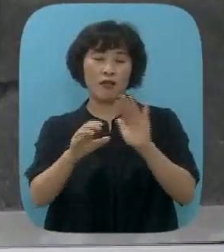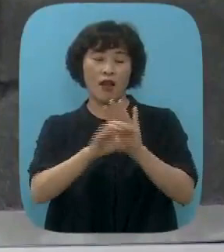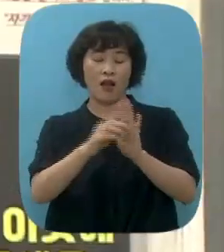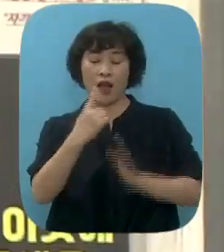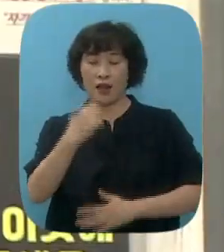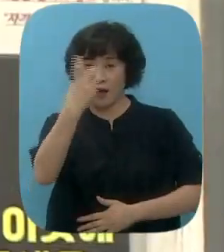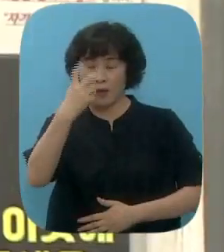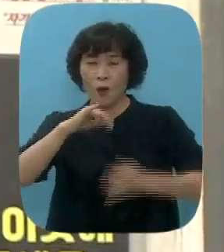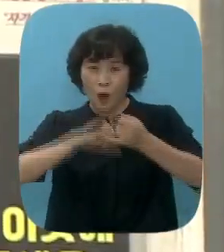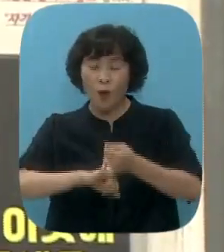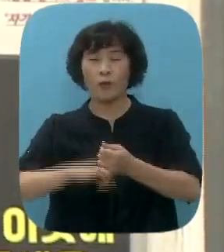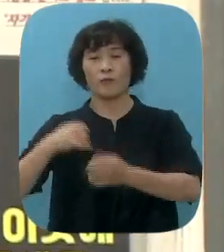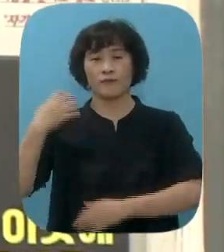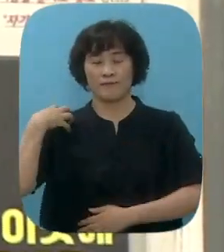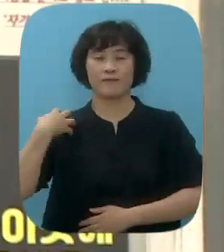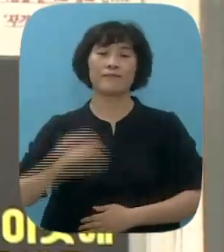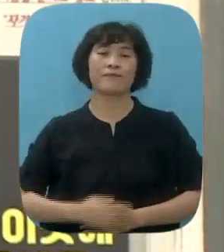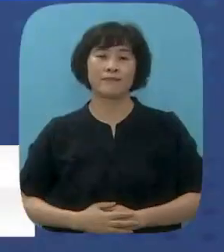진단검사를 의무적으로 받아야 합니다.